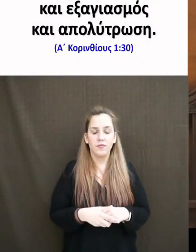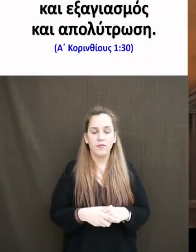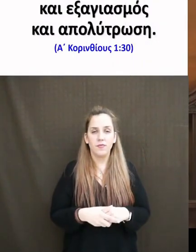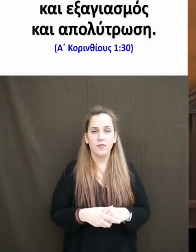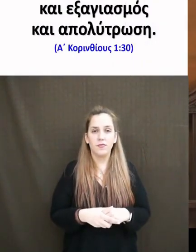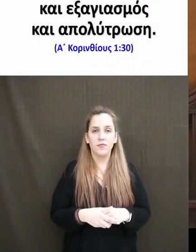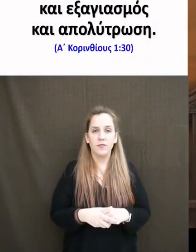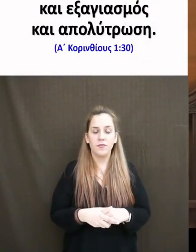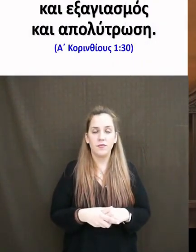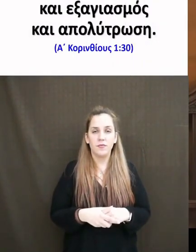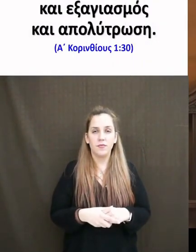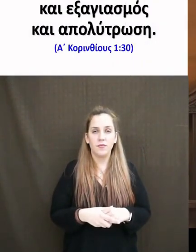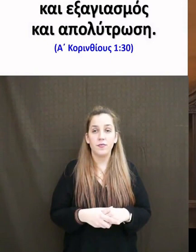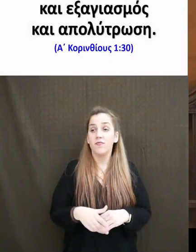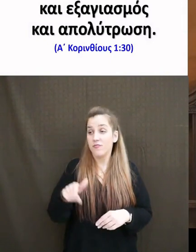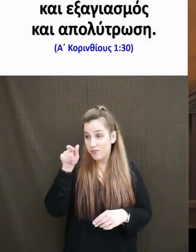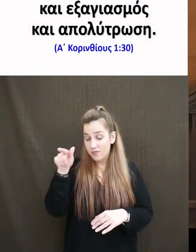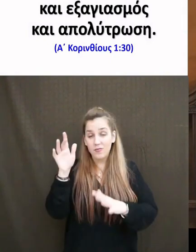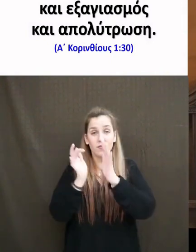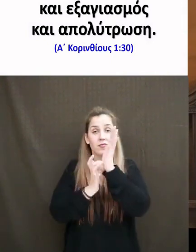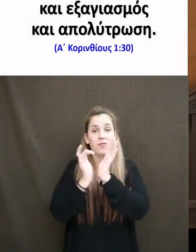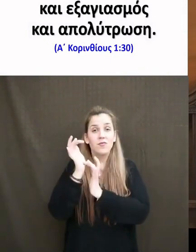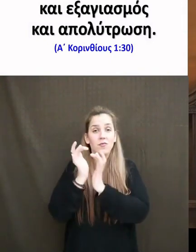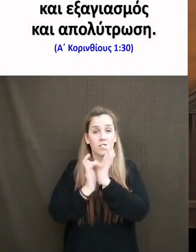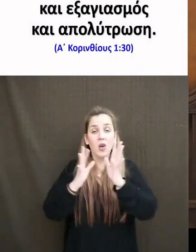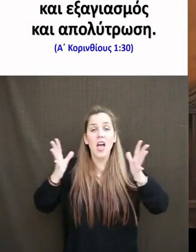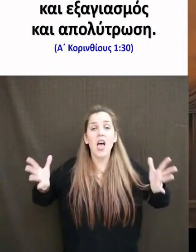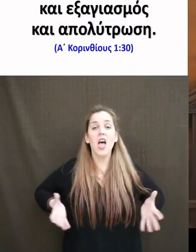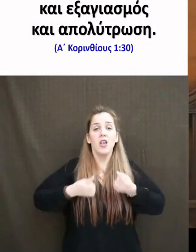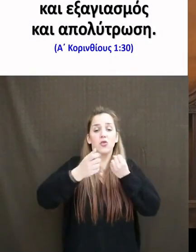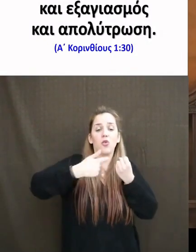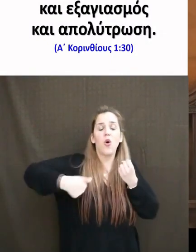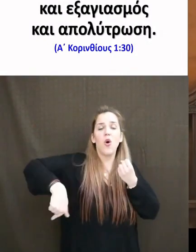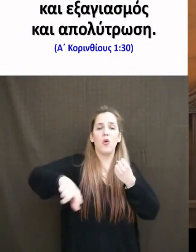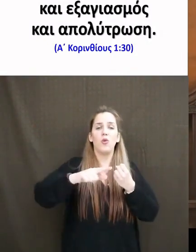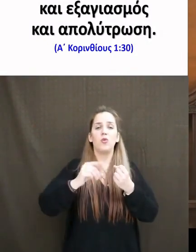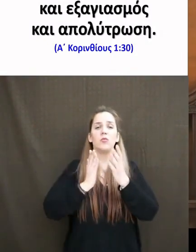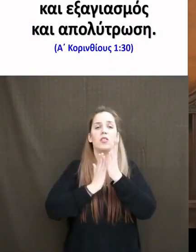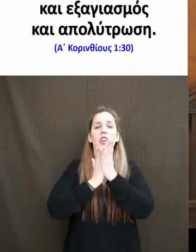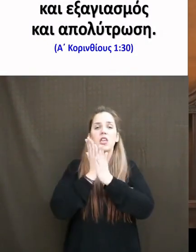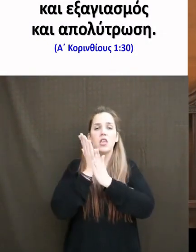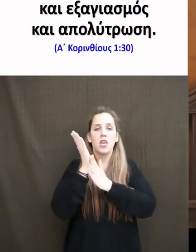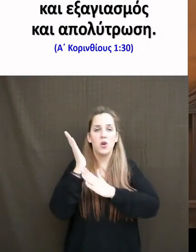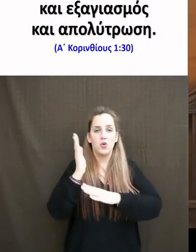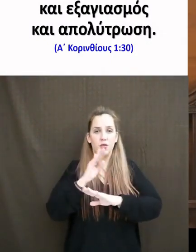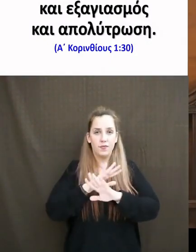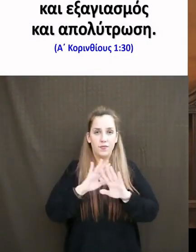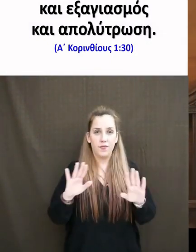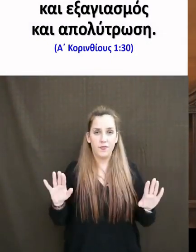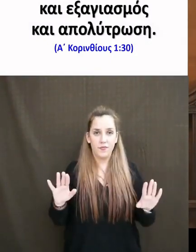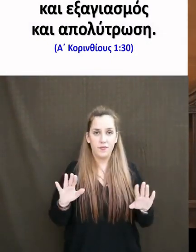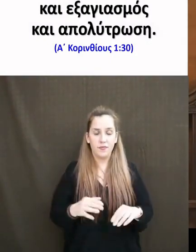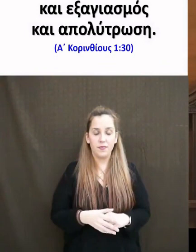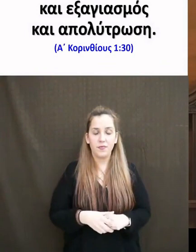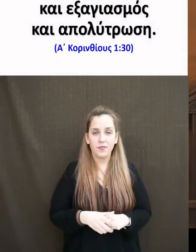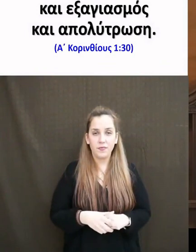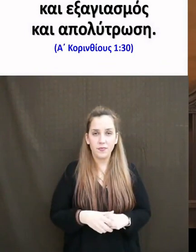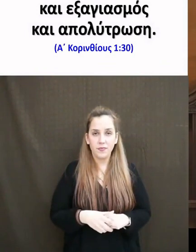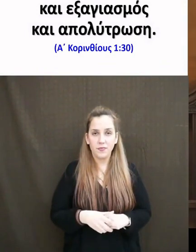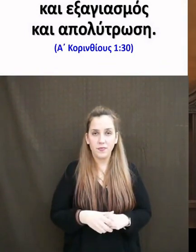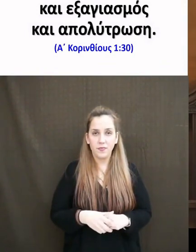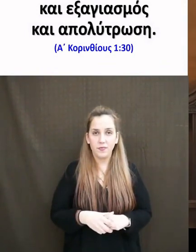μας. Δικαίωση και εξαγιασμός και απολύτρωση. Αν